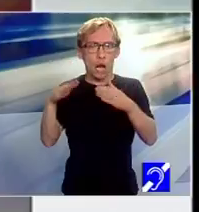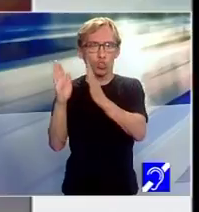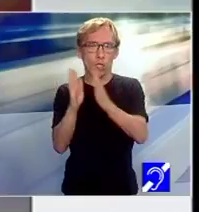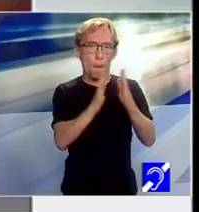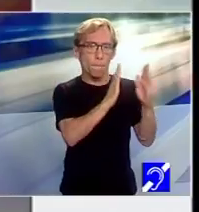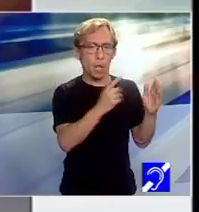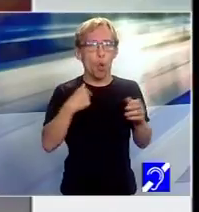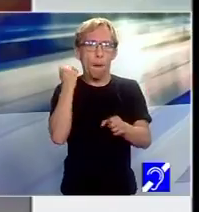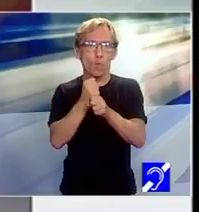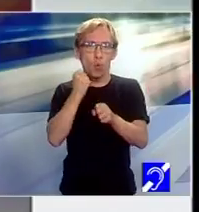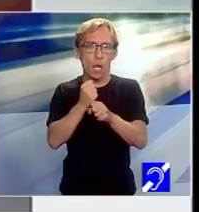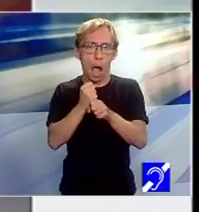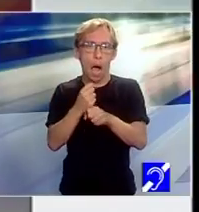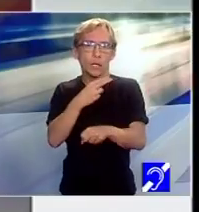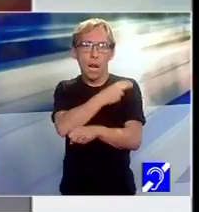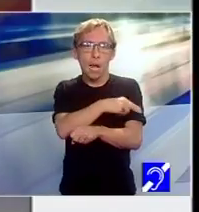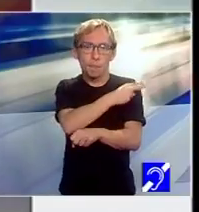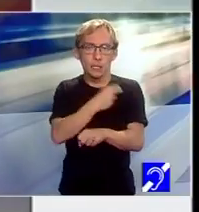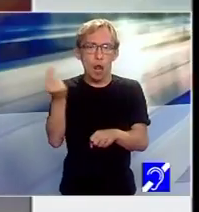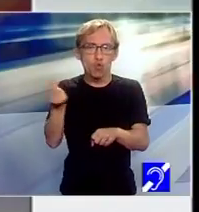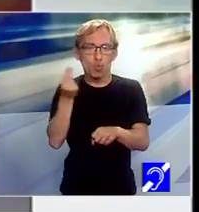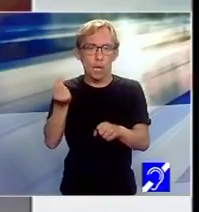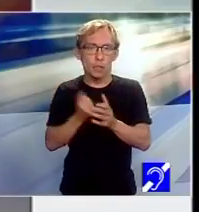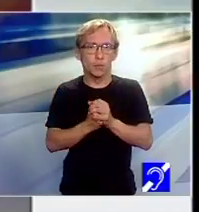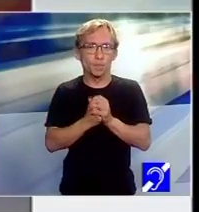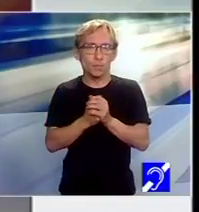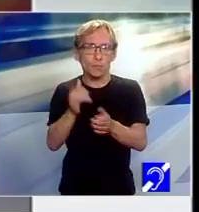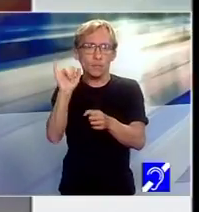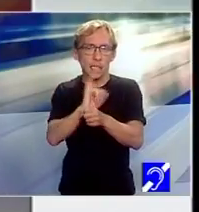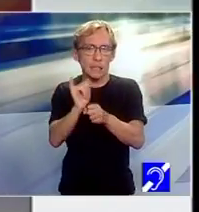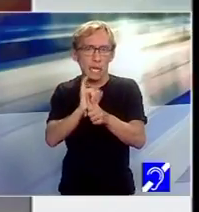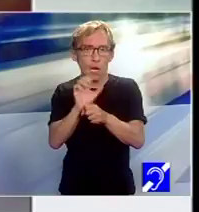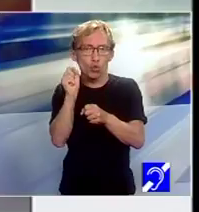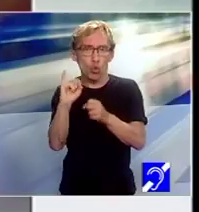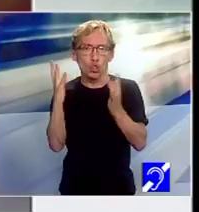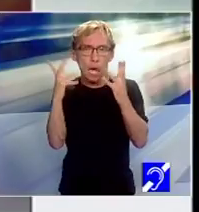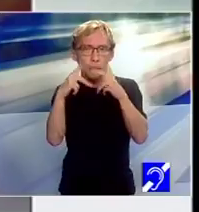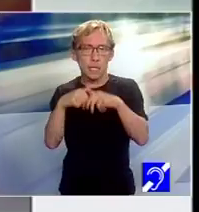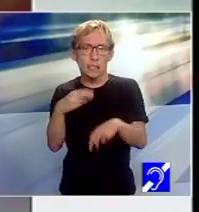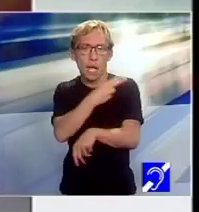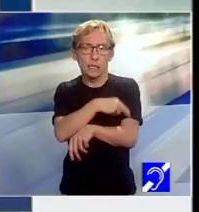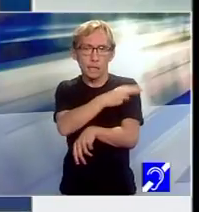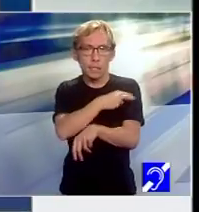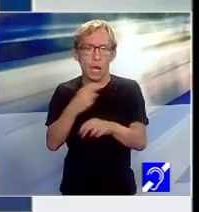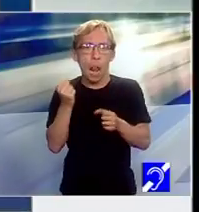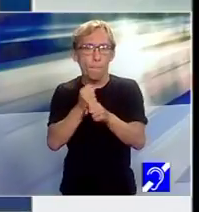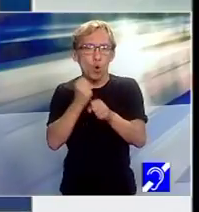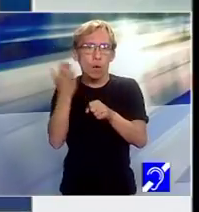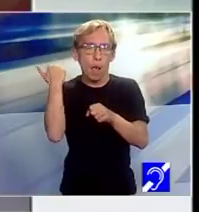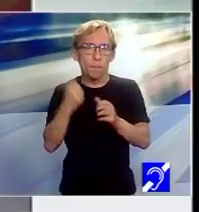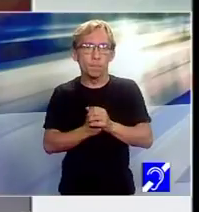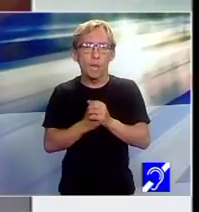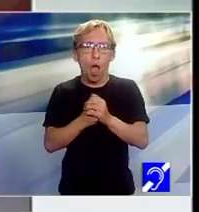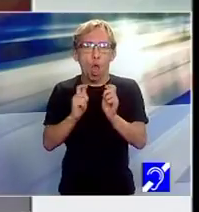am lucrat la Spitalul Județean. Din 2007 sunt director administrativ al spitalului. Deci știați ce se întâmplă oricum în instituție. Da, tot